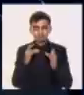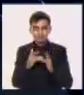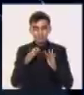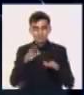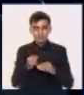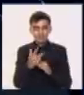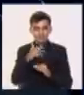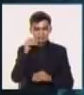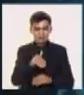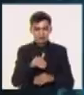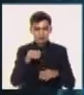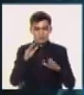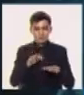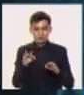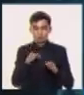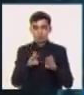13 тысяч.